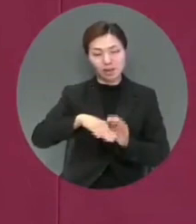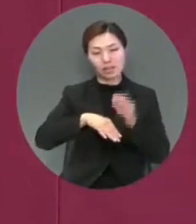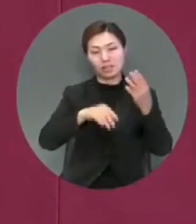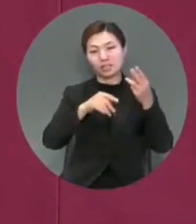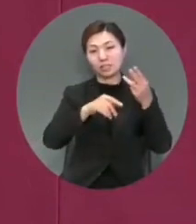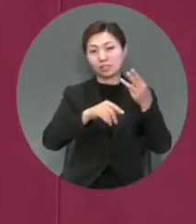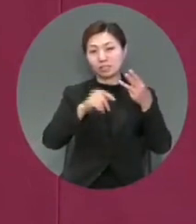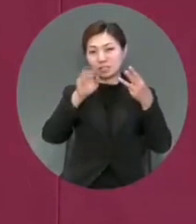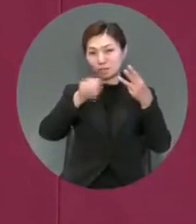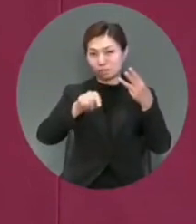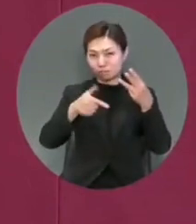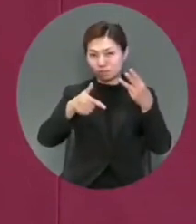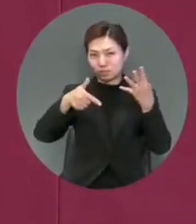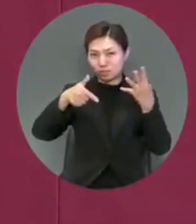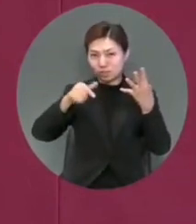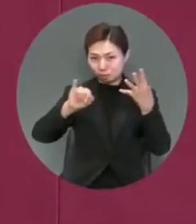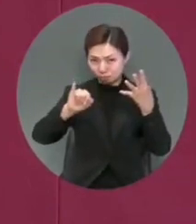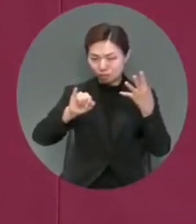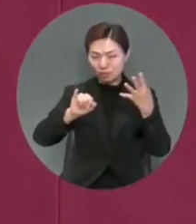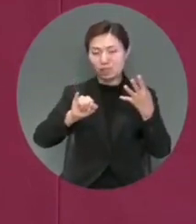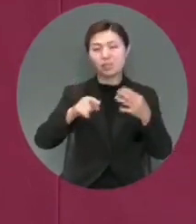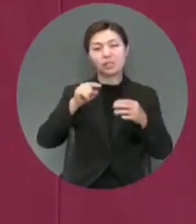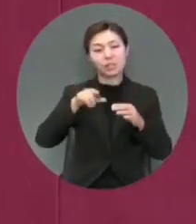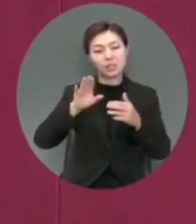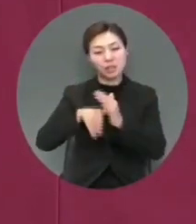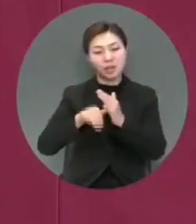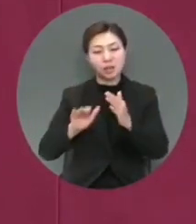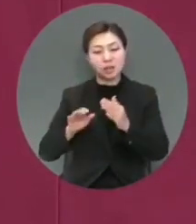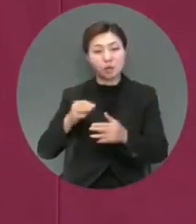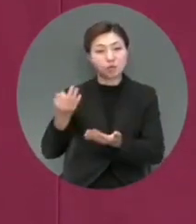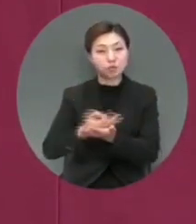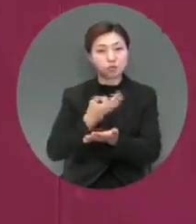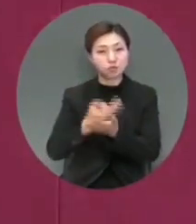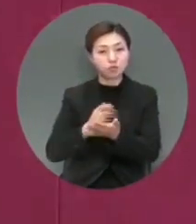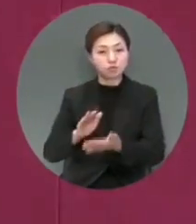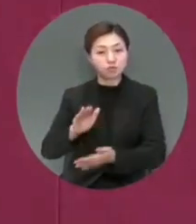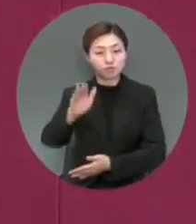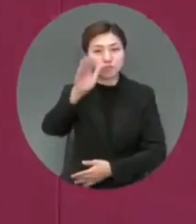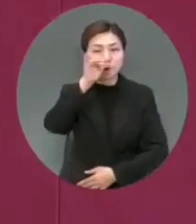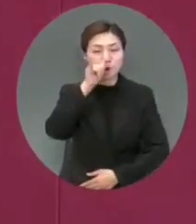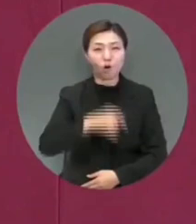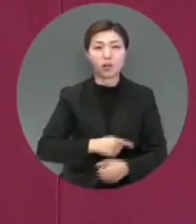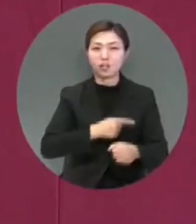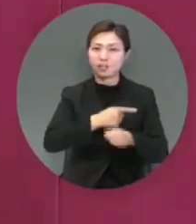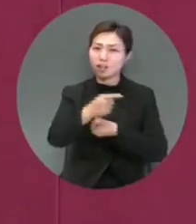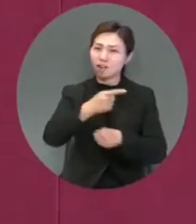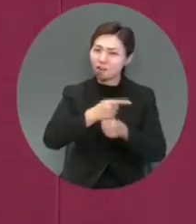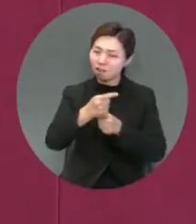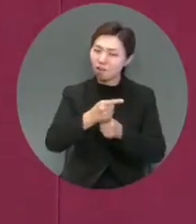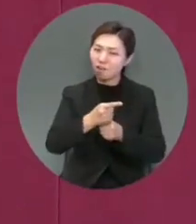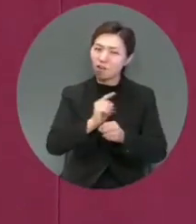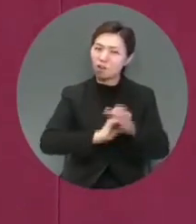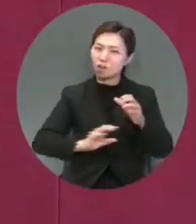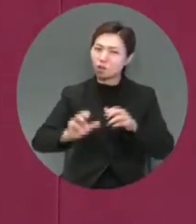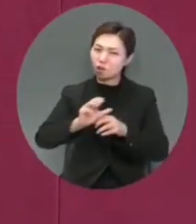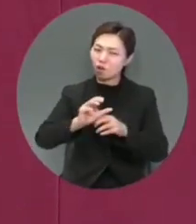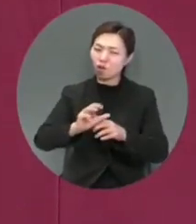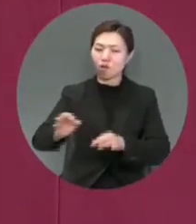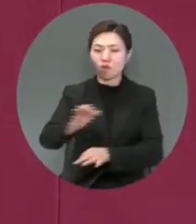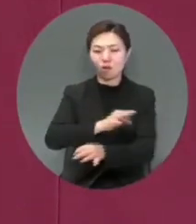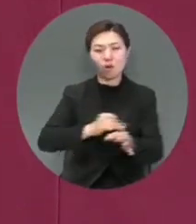내년에는 잠재 성장률 이상으로 회복되어 주요국을 상회할 것으로는